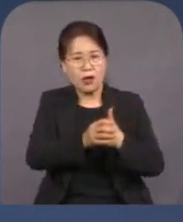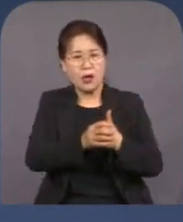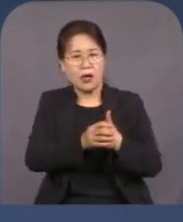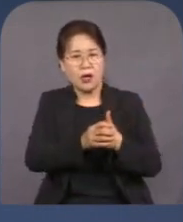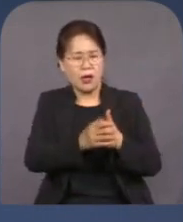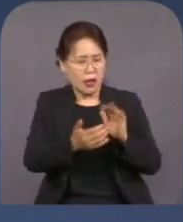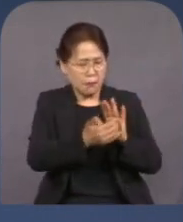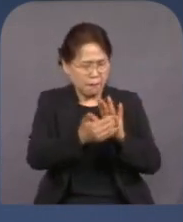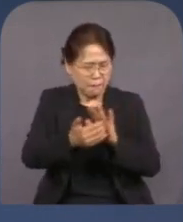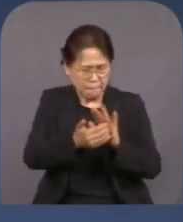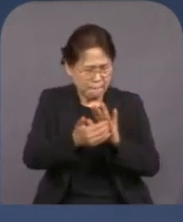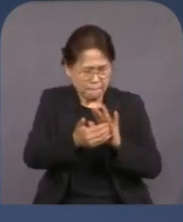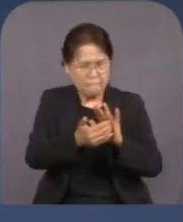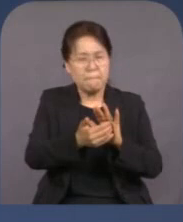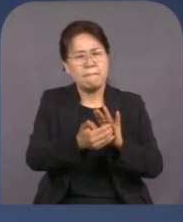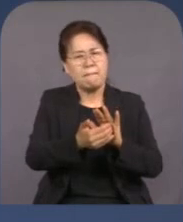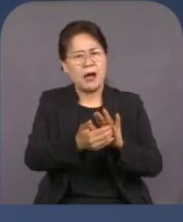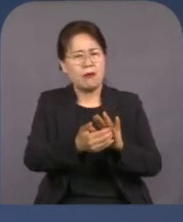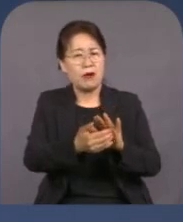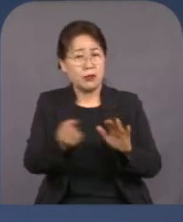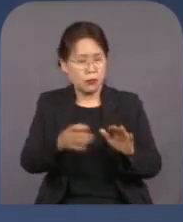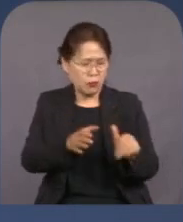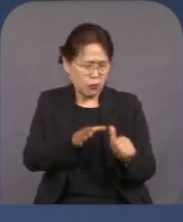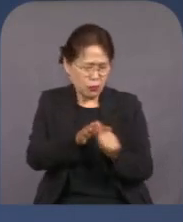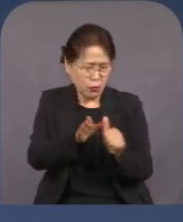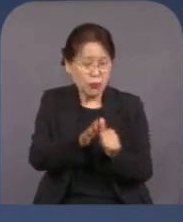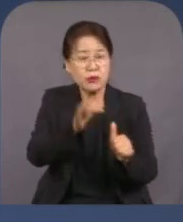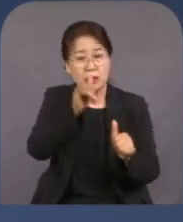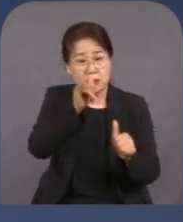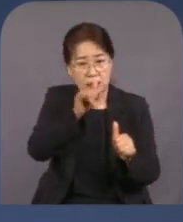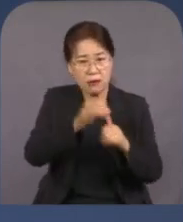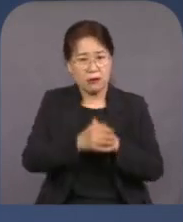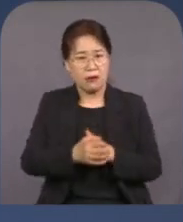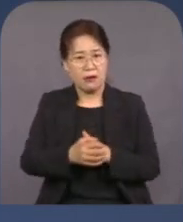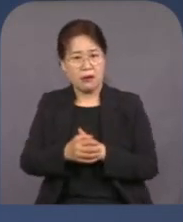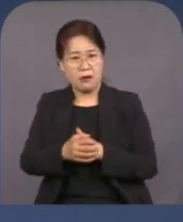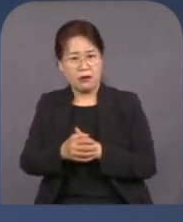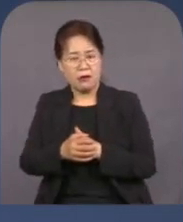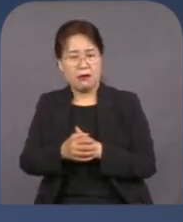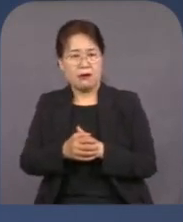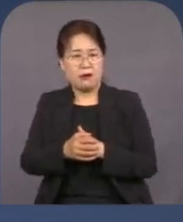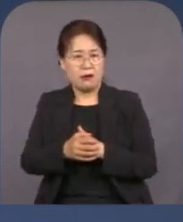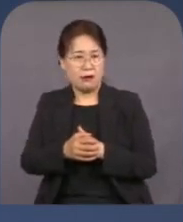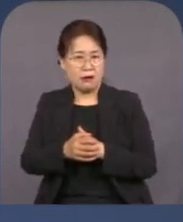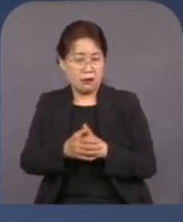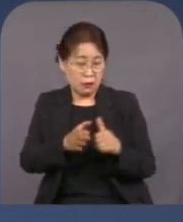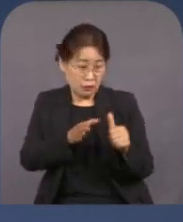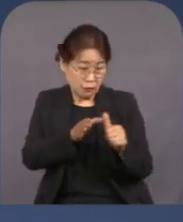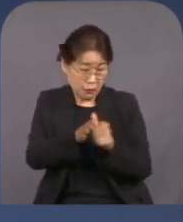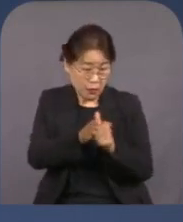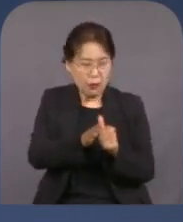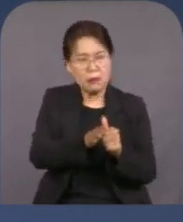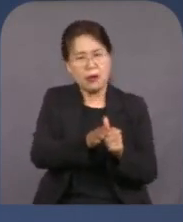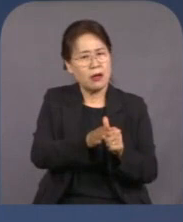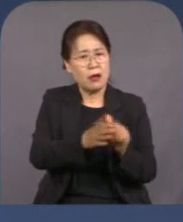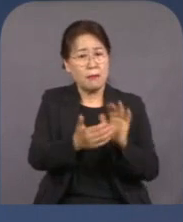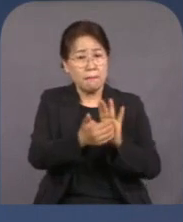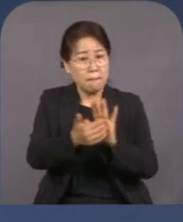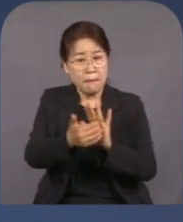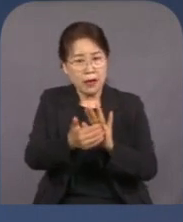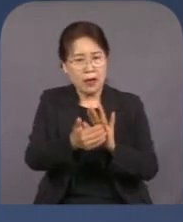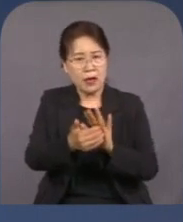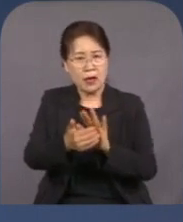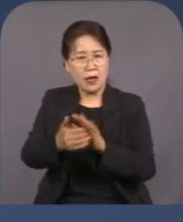방어와 공격이 있다는 말이에요 방어와 공격이 없는 전쟁은 없습니다 가상의 전쟁은 없습니다